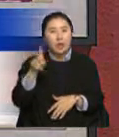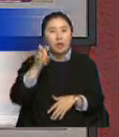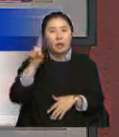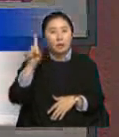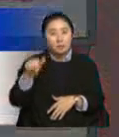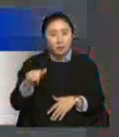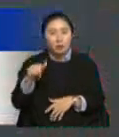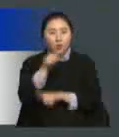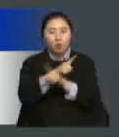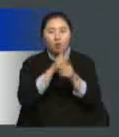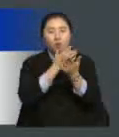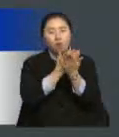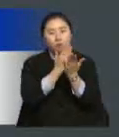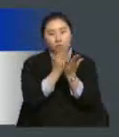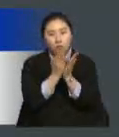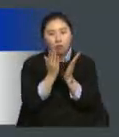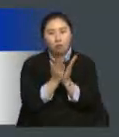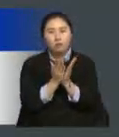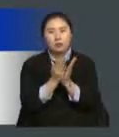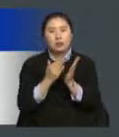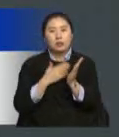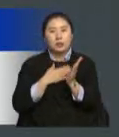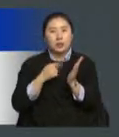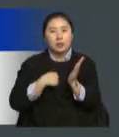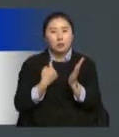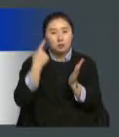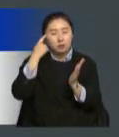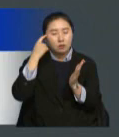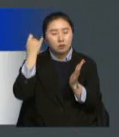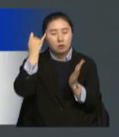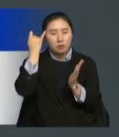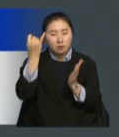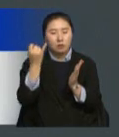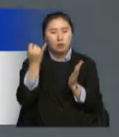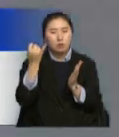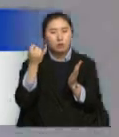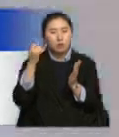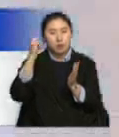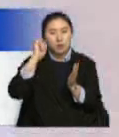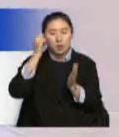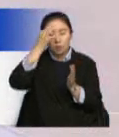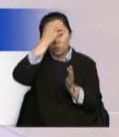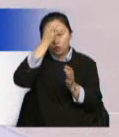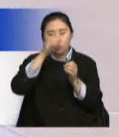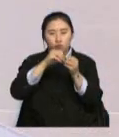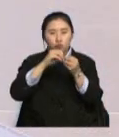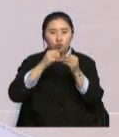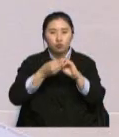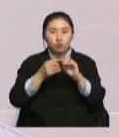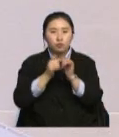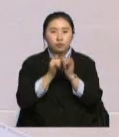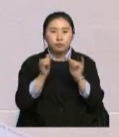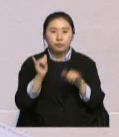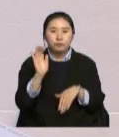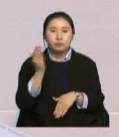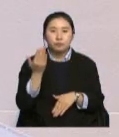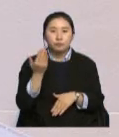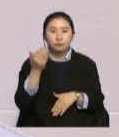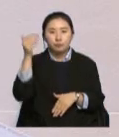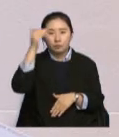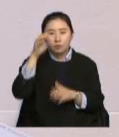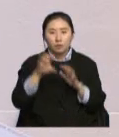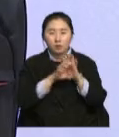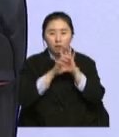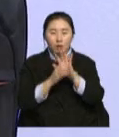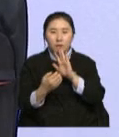등 다양한 재료를 바탕으로 이 자신만의 독창적인 예술 세계를 펼쳐낸 조각가라고 할 수가 있겠습니다. 관람 시